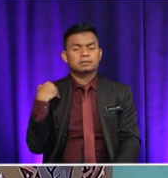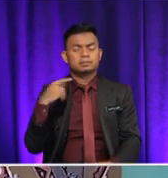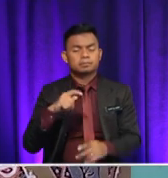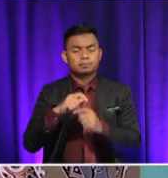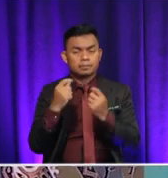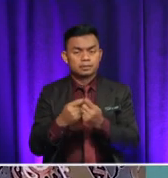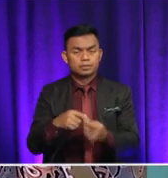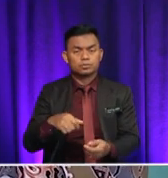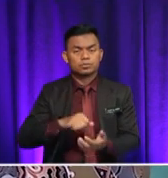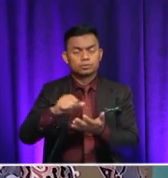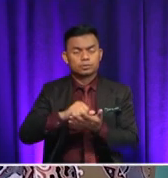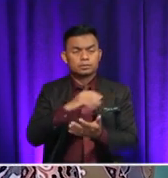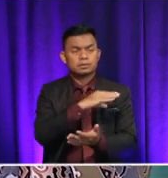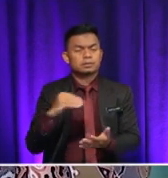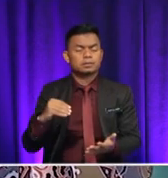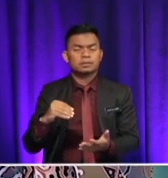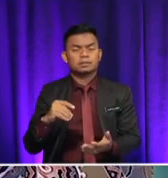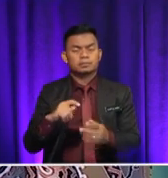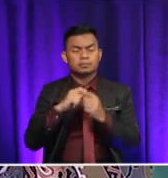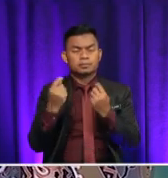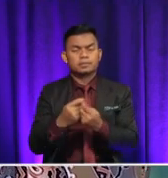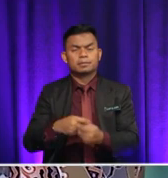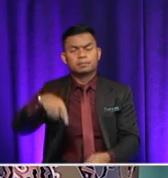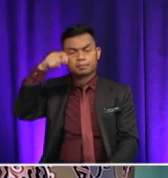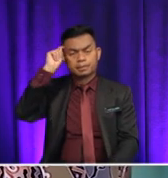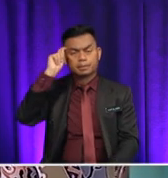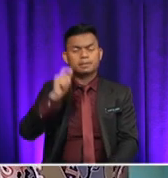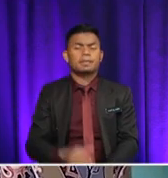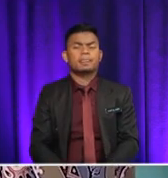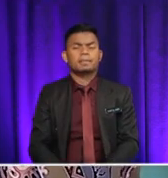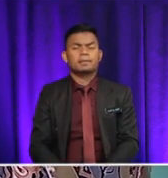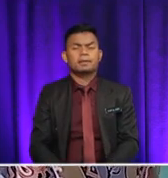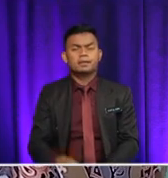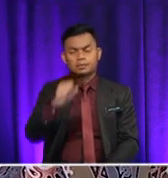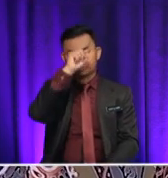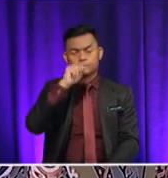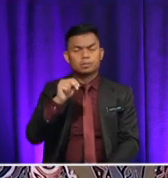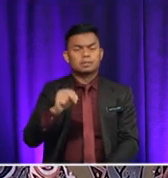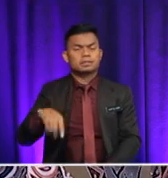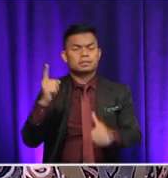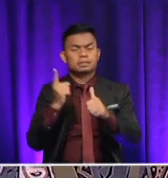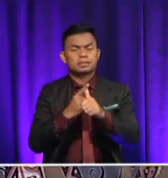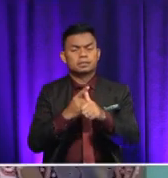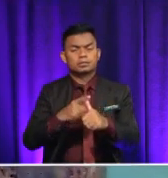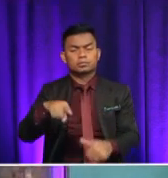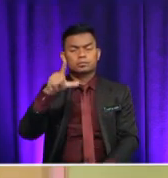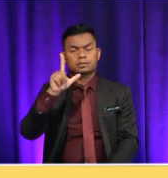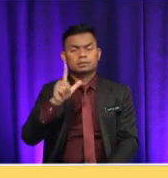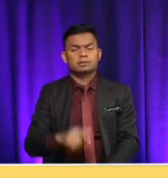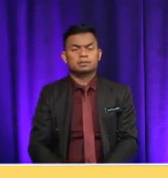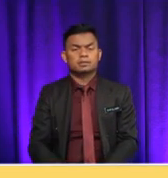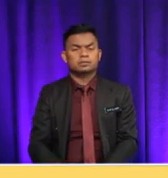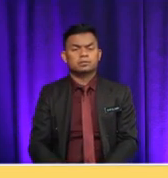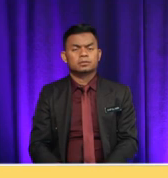oke oke Ini contoh soal yang satu lagi cek gua bagi jadwal dia bagi empat